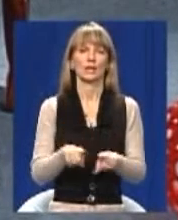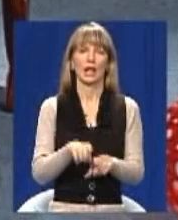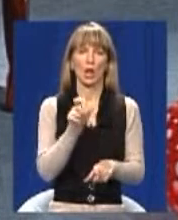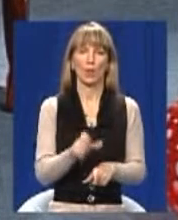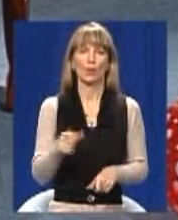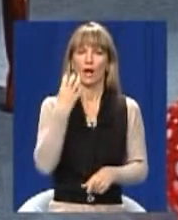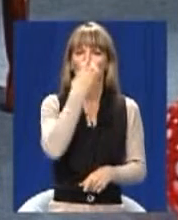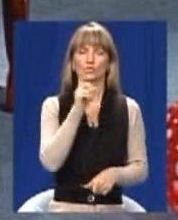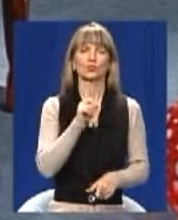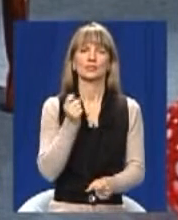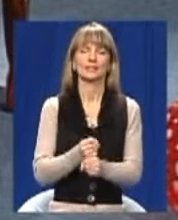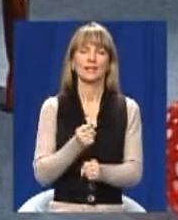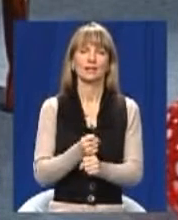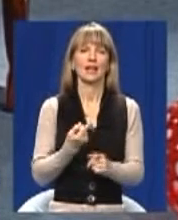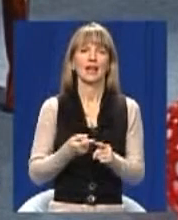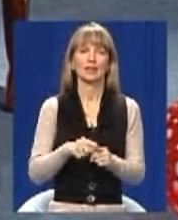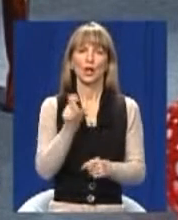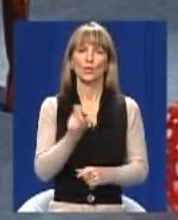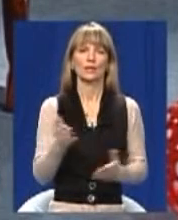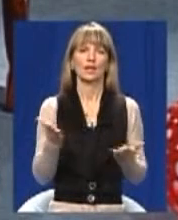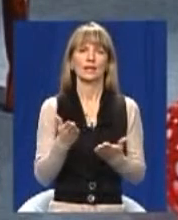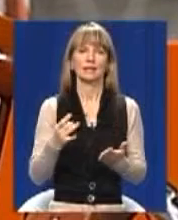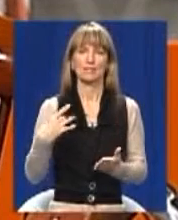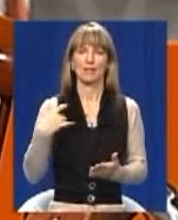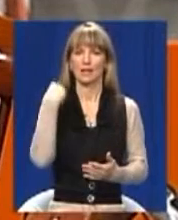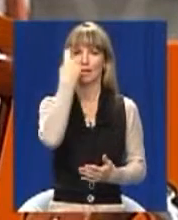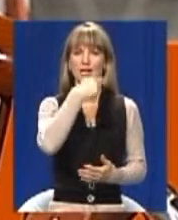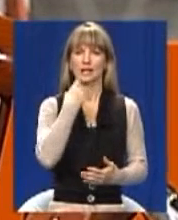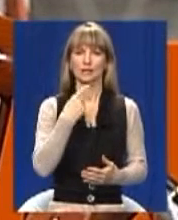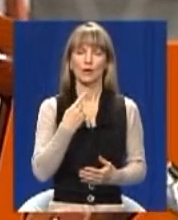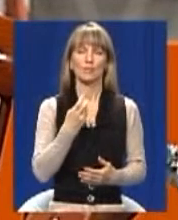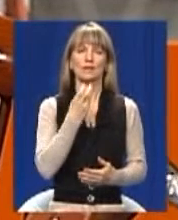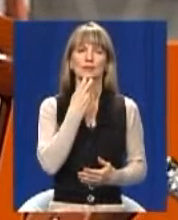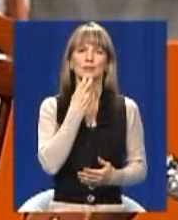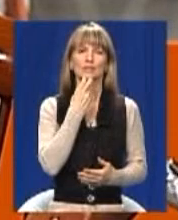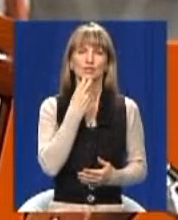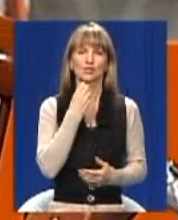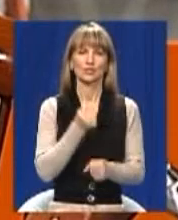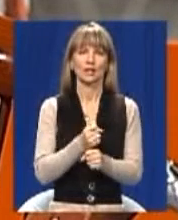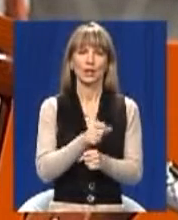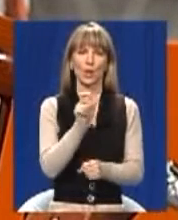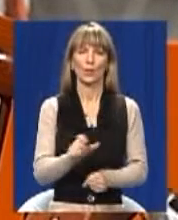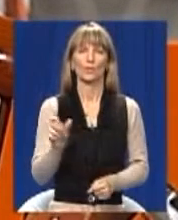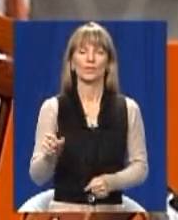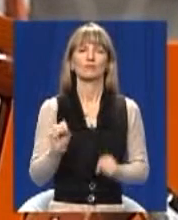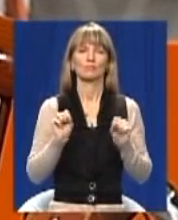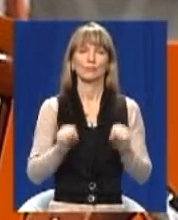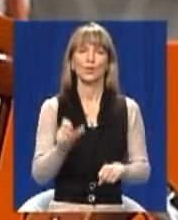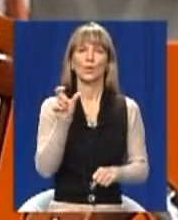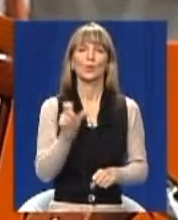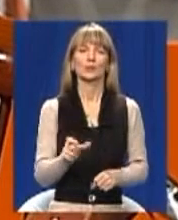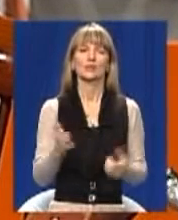це за люди? Чим вони займаються? Це люди, які з білим лицом смішать людей. А чи може бути людина,